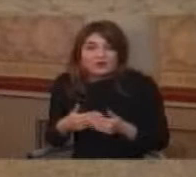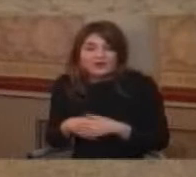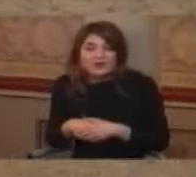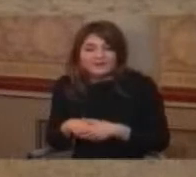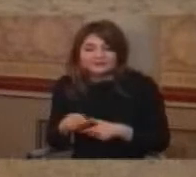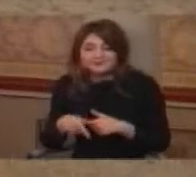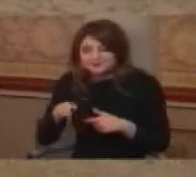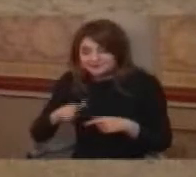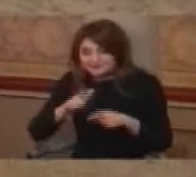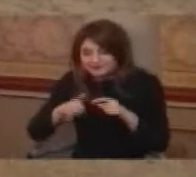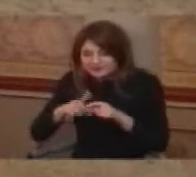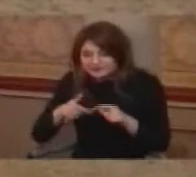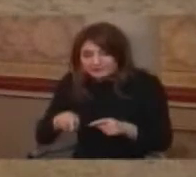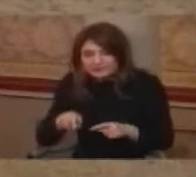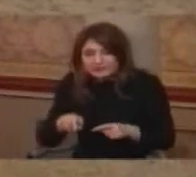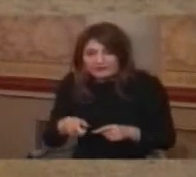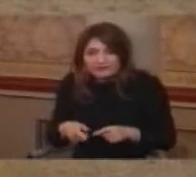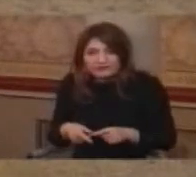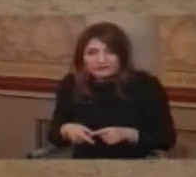sa onim stvarima po kojima smo